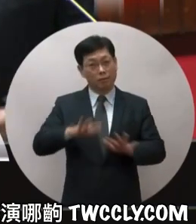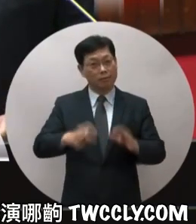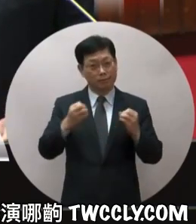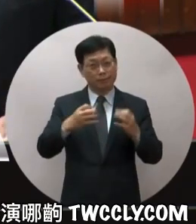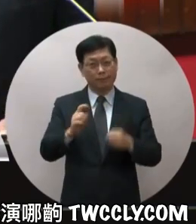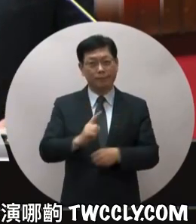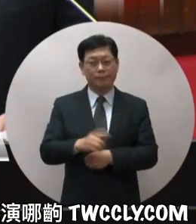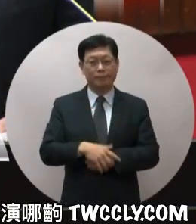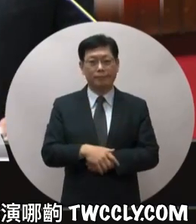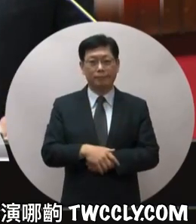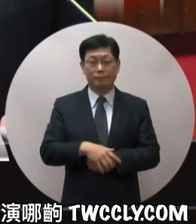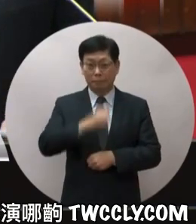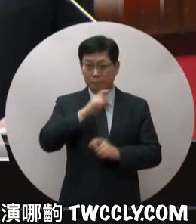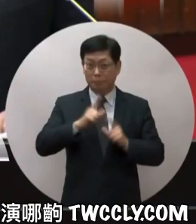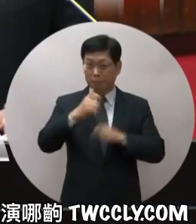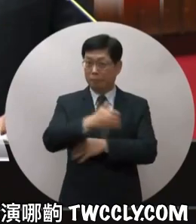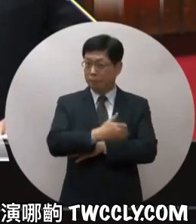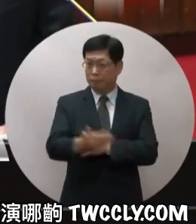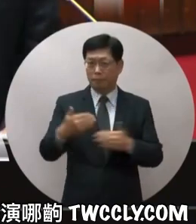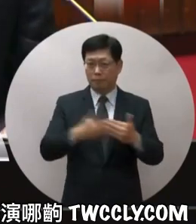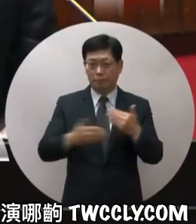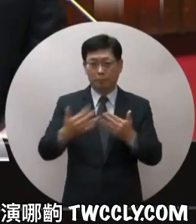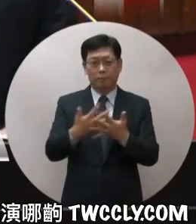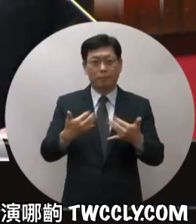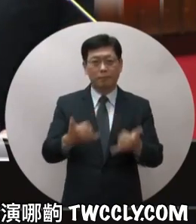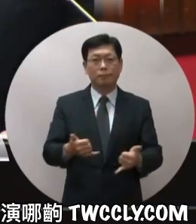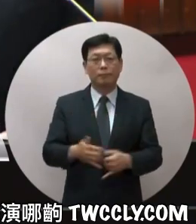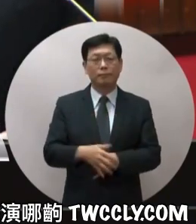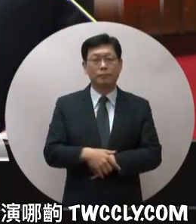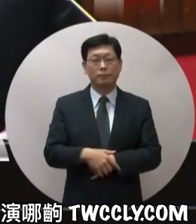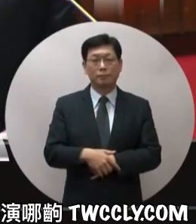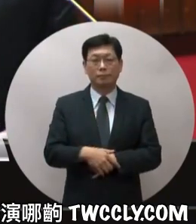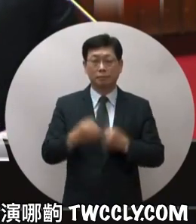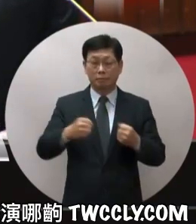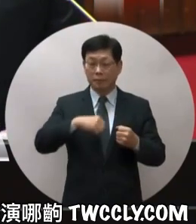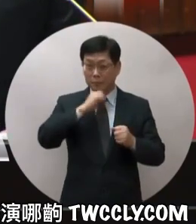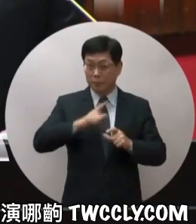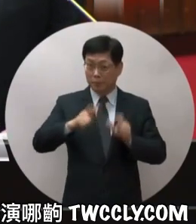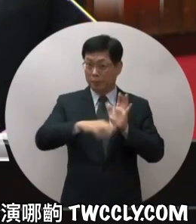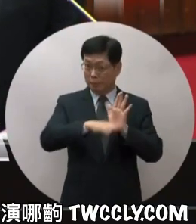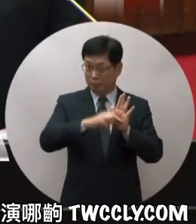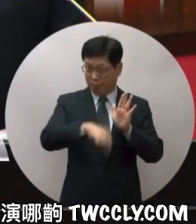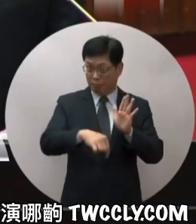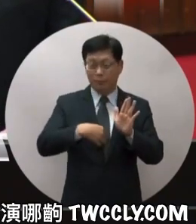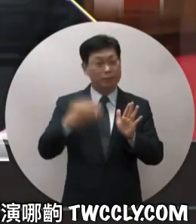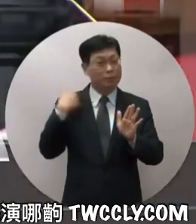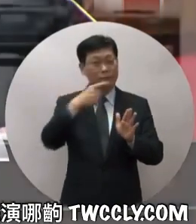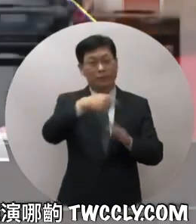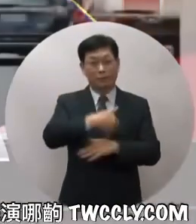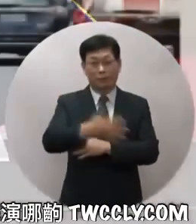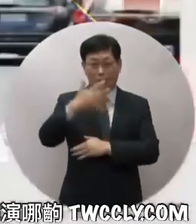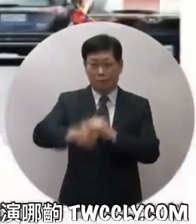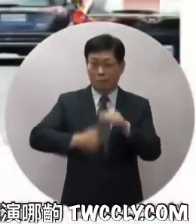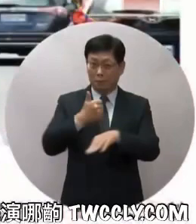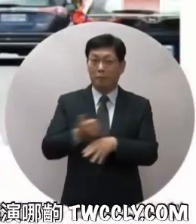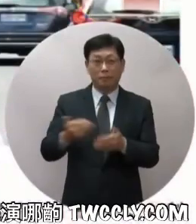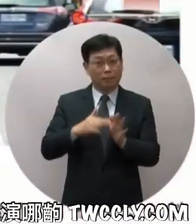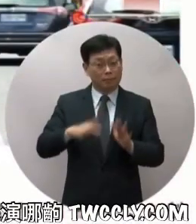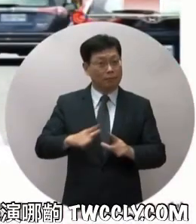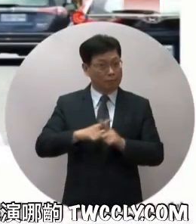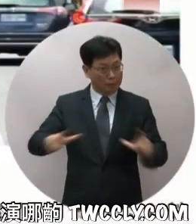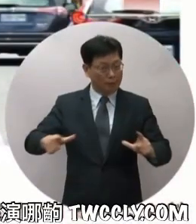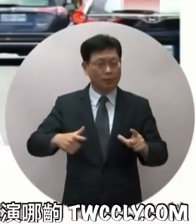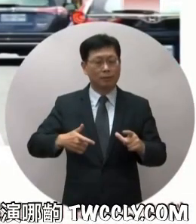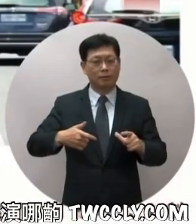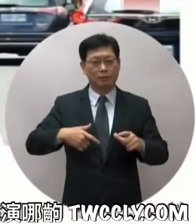討的就是說整個屏東縣的一個交通網路那麼屏東從你當縣長到現在我記得重大的交